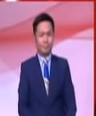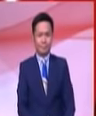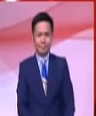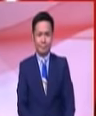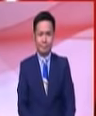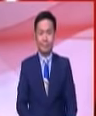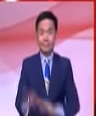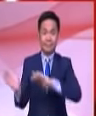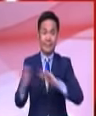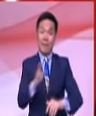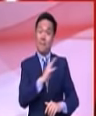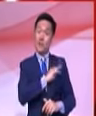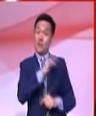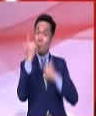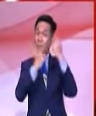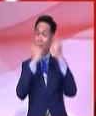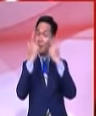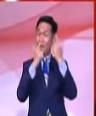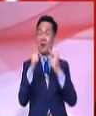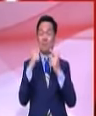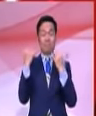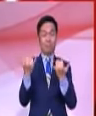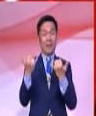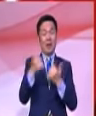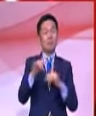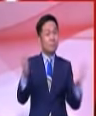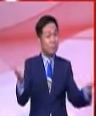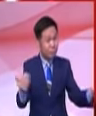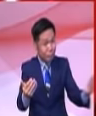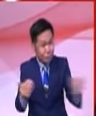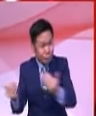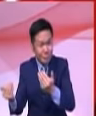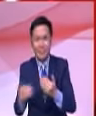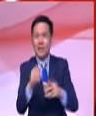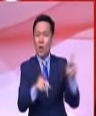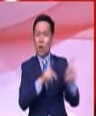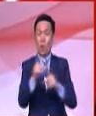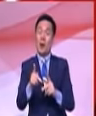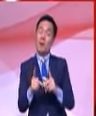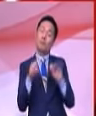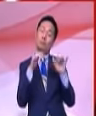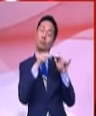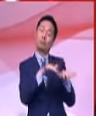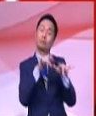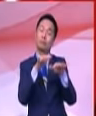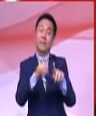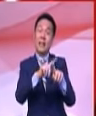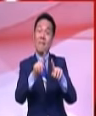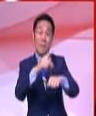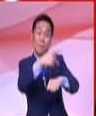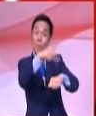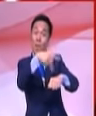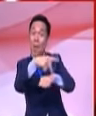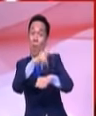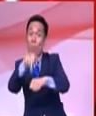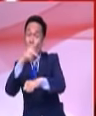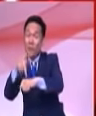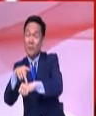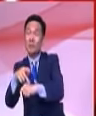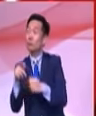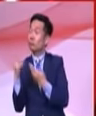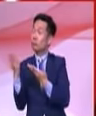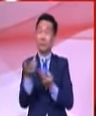Kementerian Pelancongan, Seni dan Budaya MOTEC menggalakkan pelancong tempatan untuk berkunjung ke pulau-pulau di negeri ini bagi menyaksikan